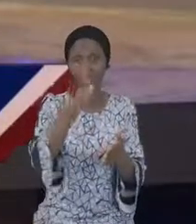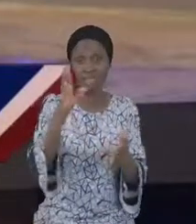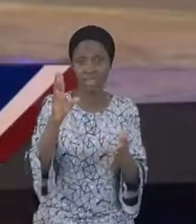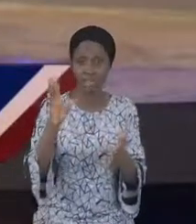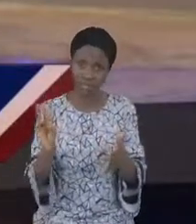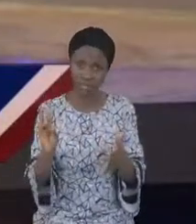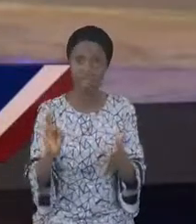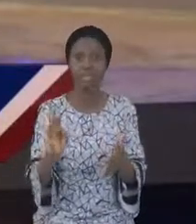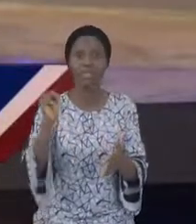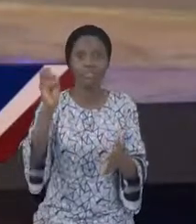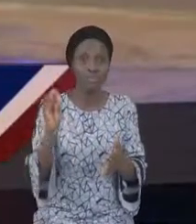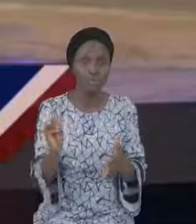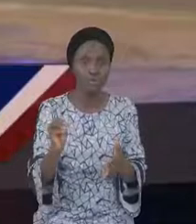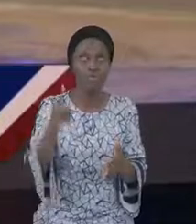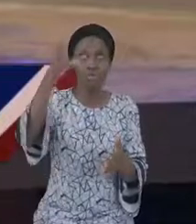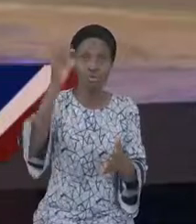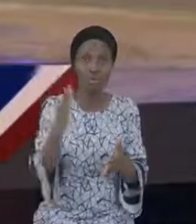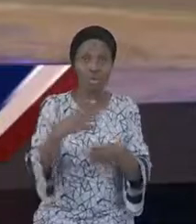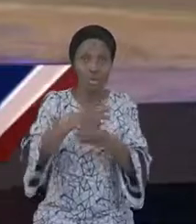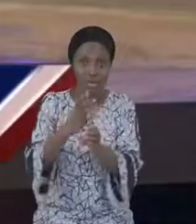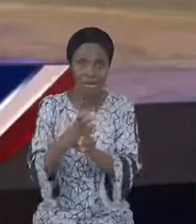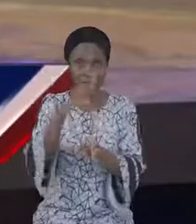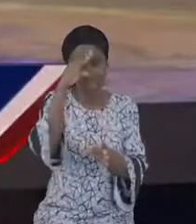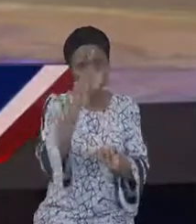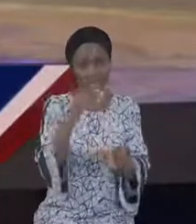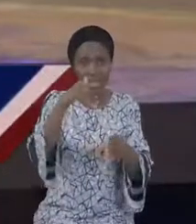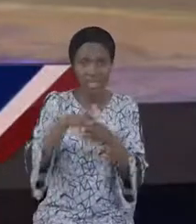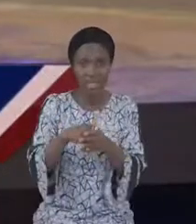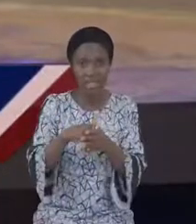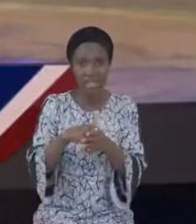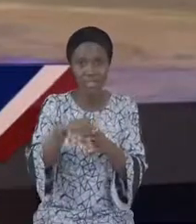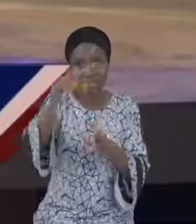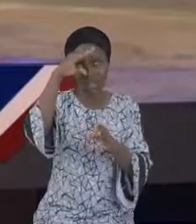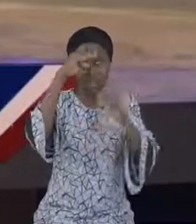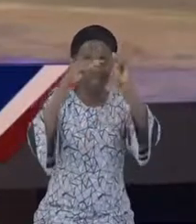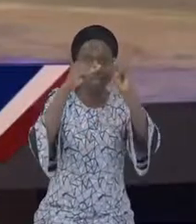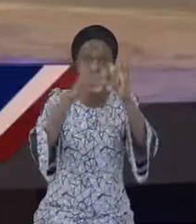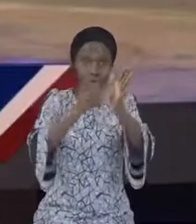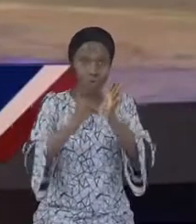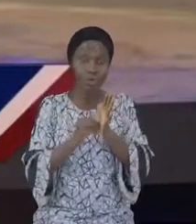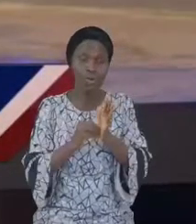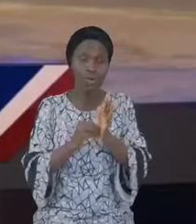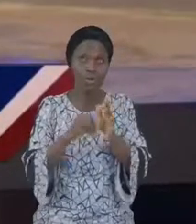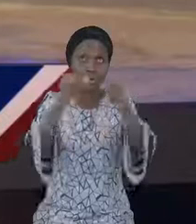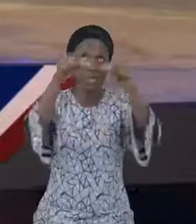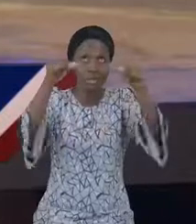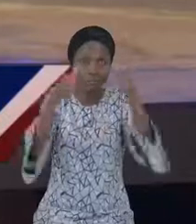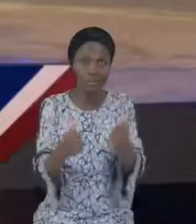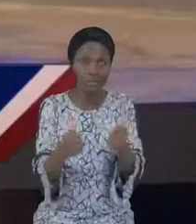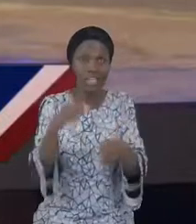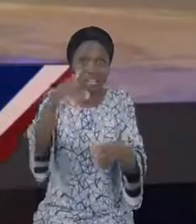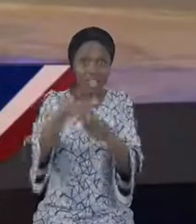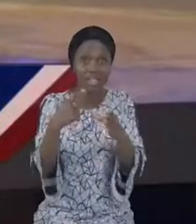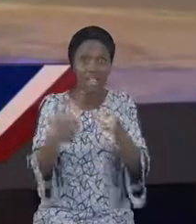avez? Vous avez la domination. Verset 27. Dieu créa l'homme à son image. Il le créa